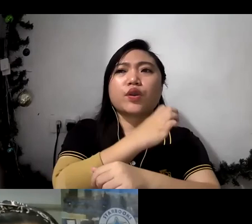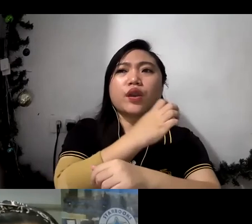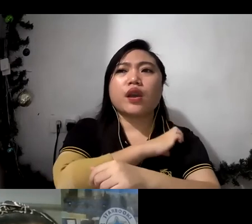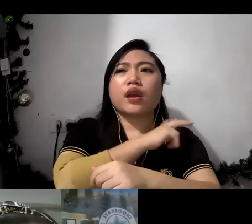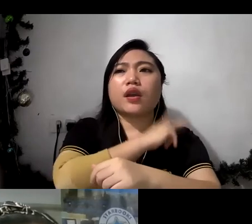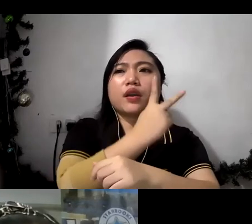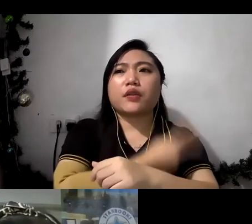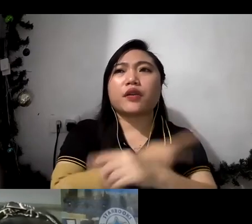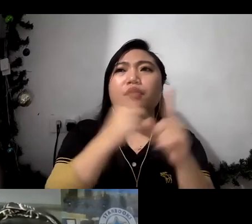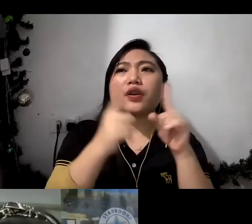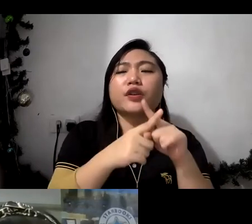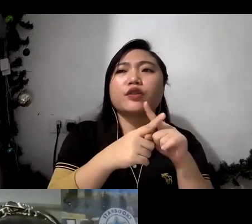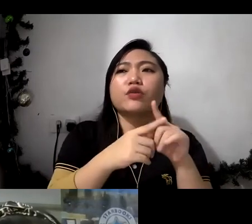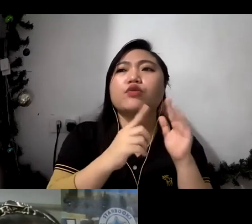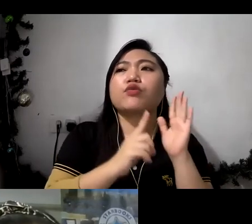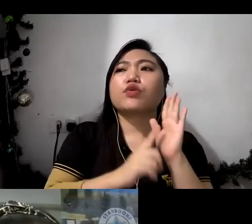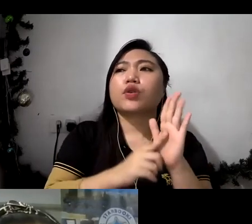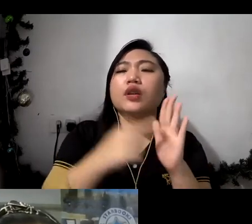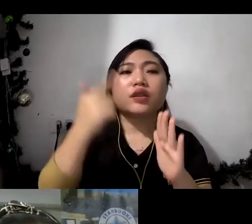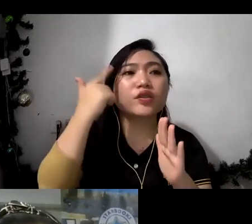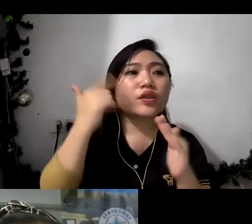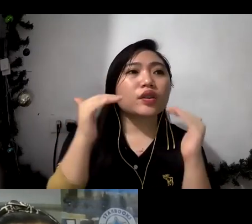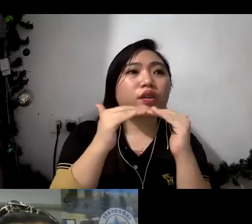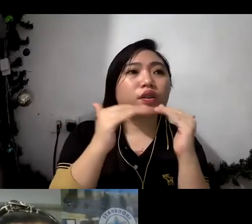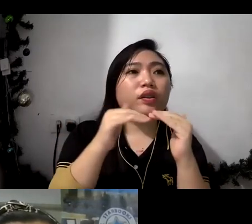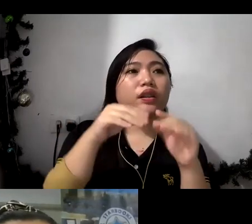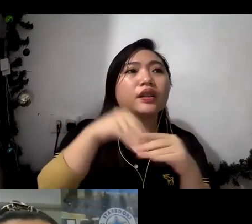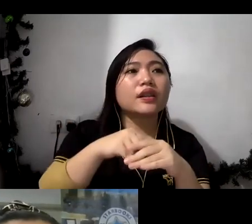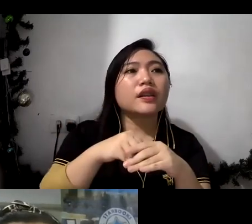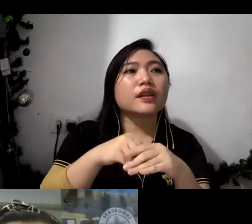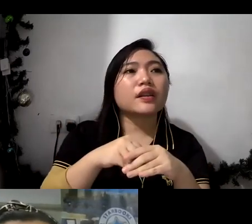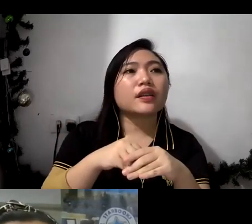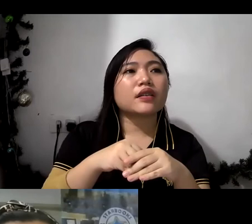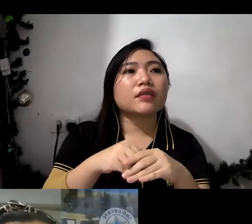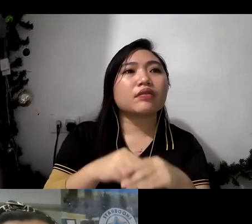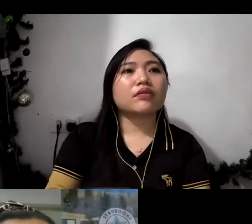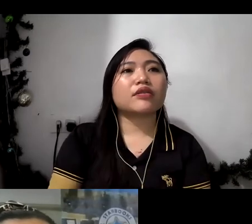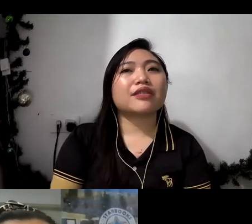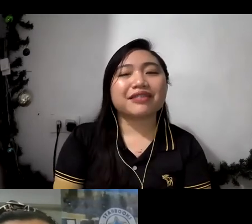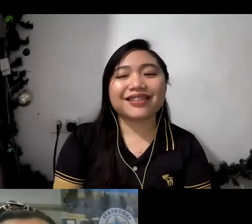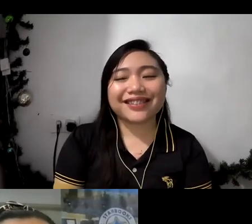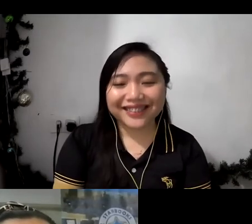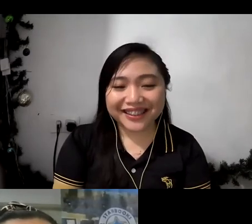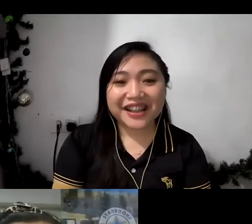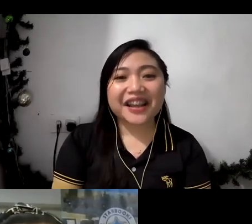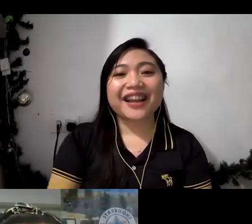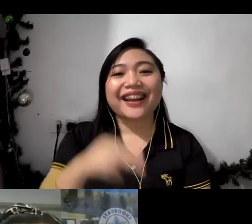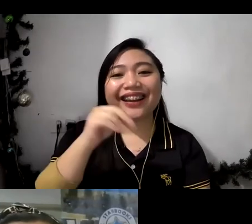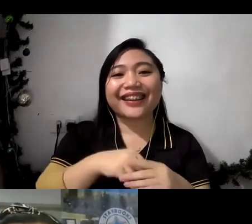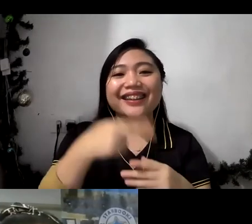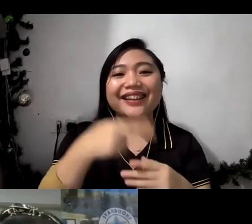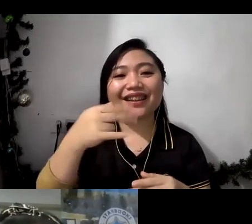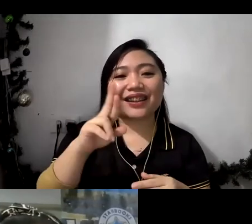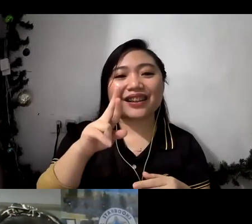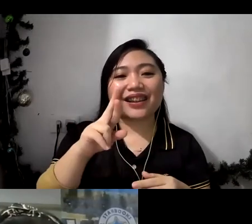to emphasize gender equality in the recruitment and selection of plantilla positions or even in higher positions in